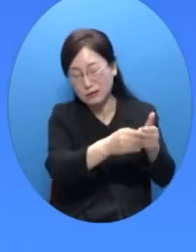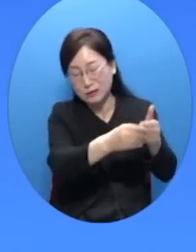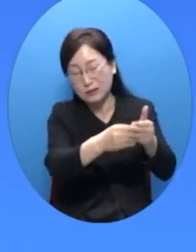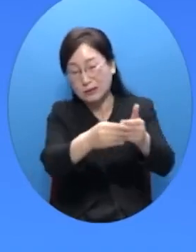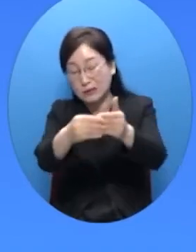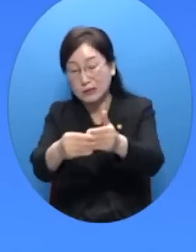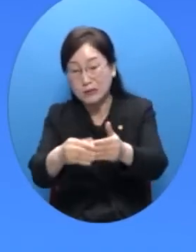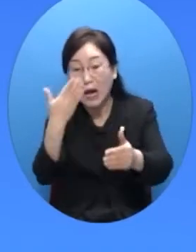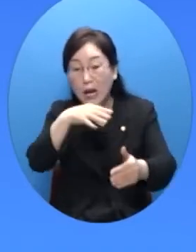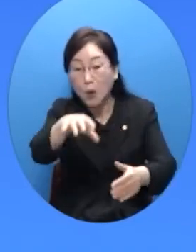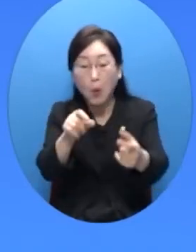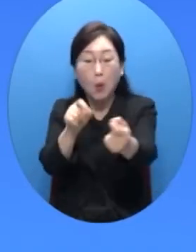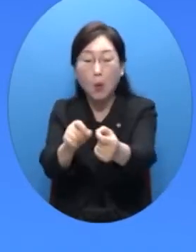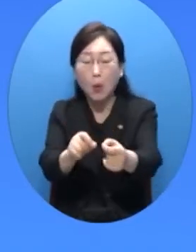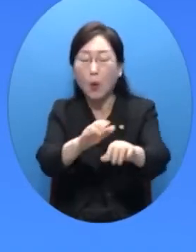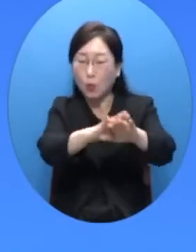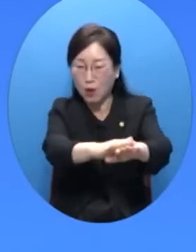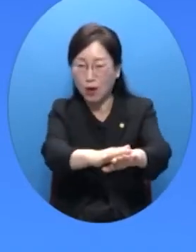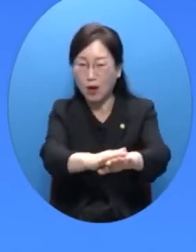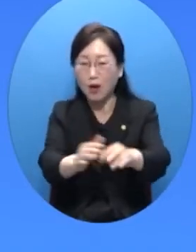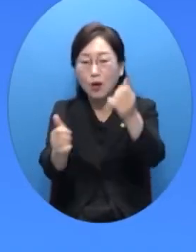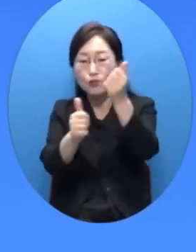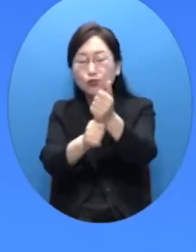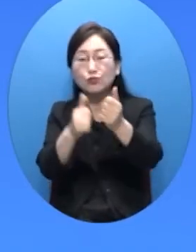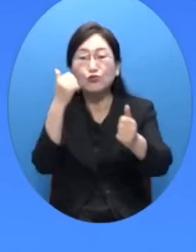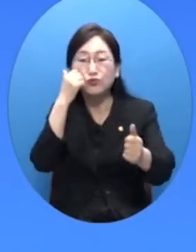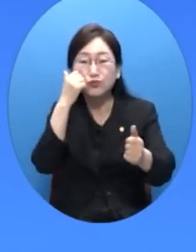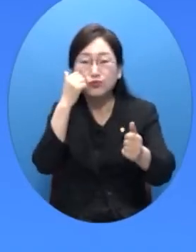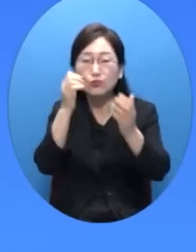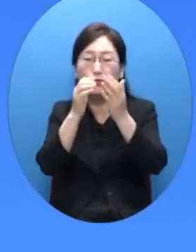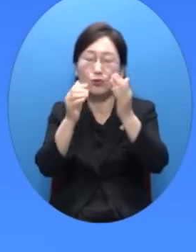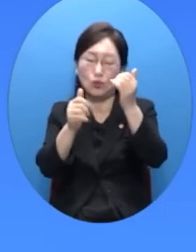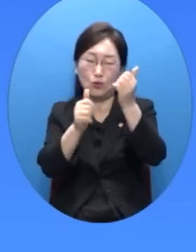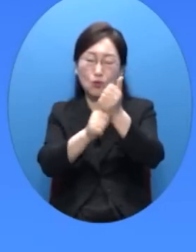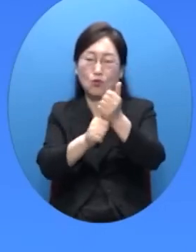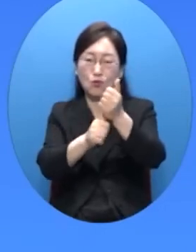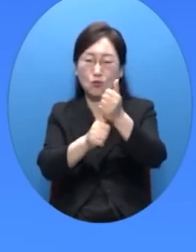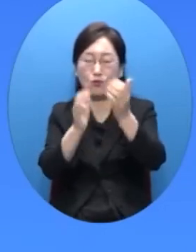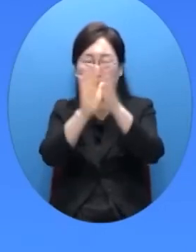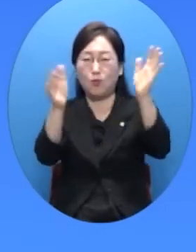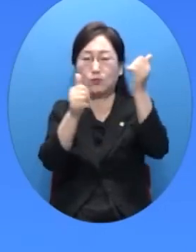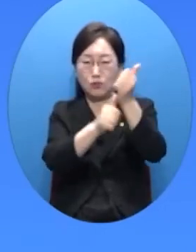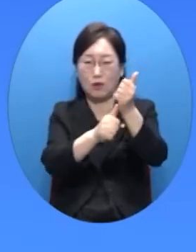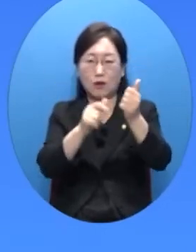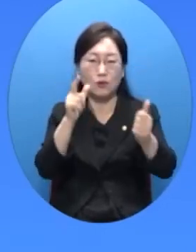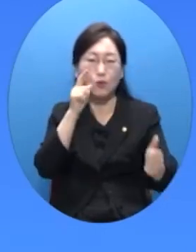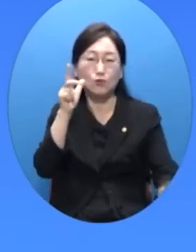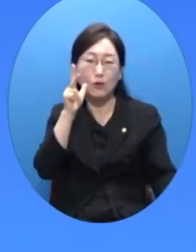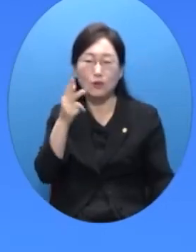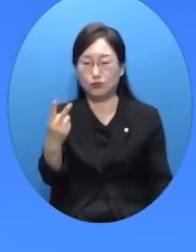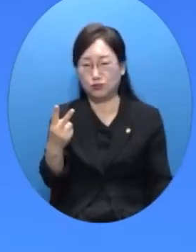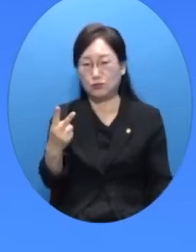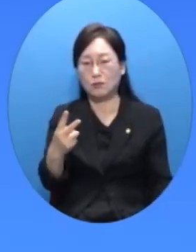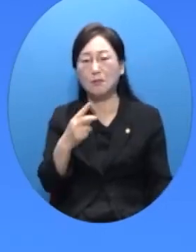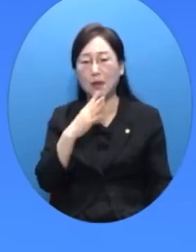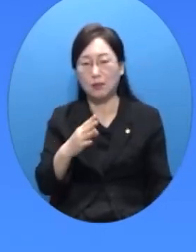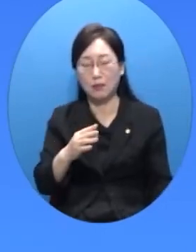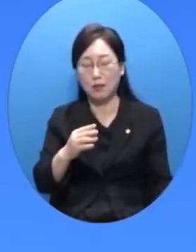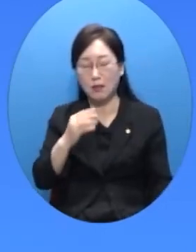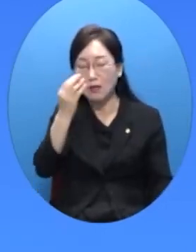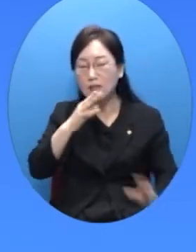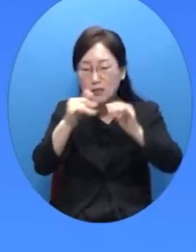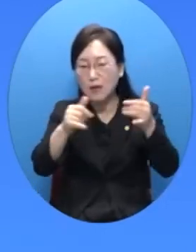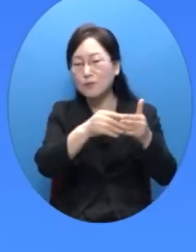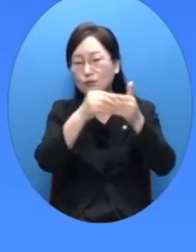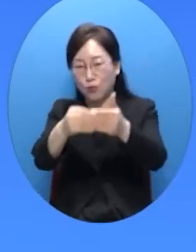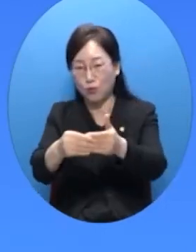놓고 그의 후계자인 여호수아가 갈렙과 함께 이스라엘 백성을 이끌고 가나안에 들어갔던 것입니다. 그